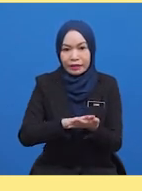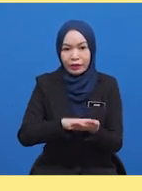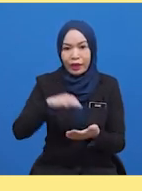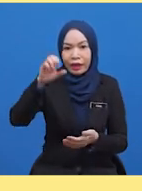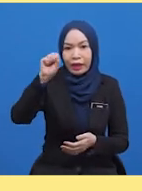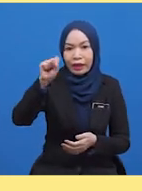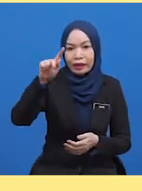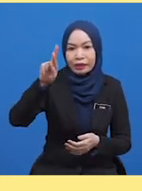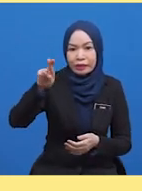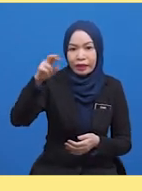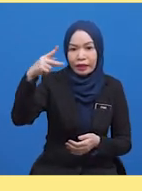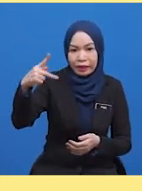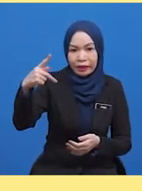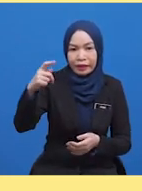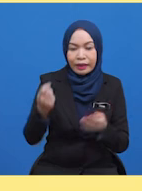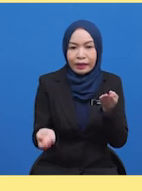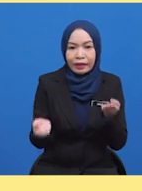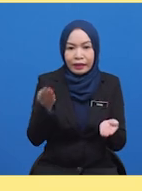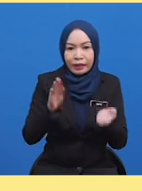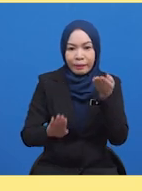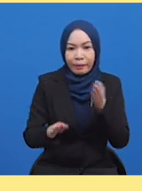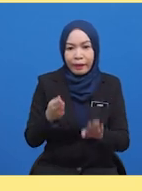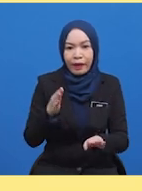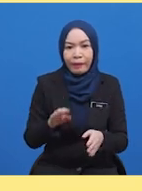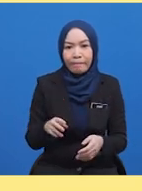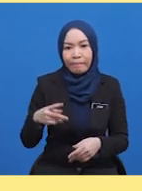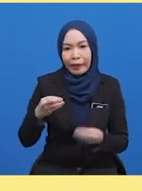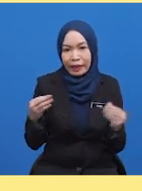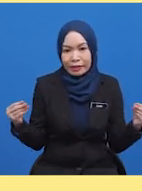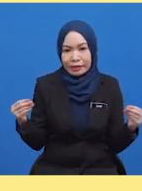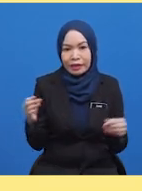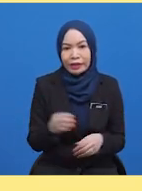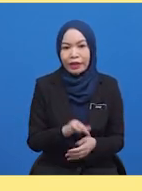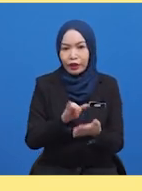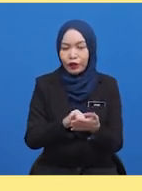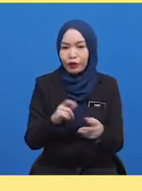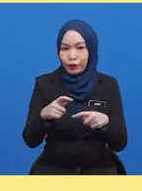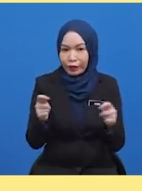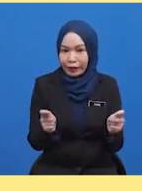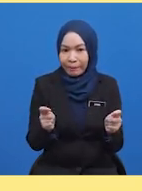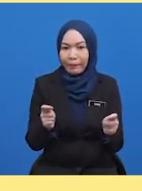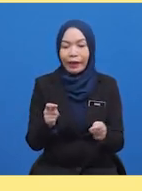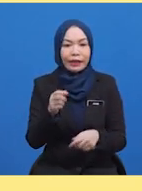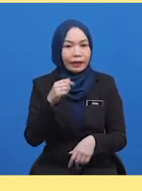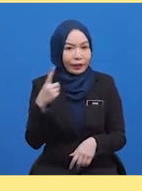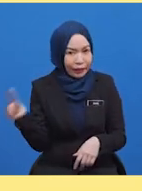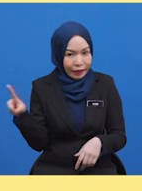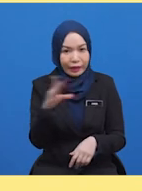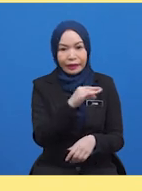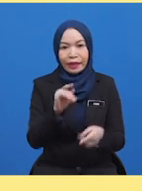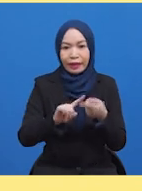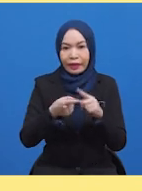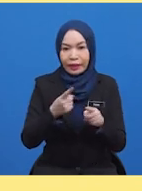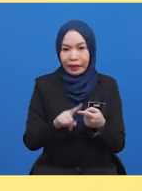fase yaitu tempat beruntung dan Raka Raka nya belajar dalam darjah 6 dan